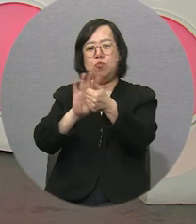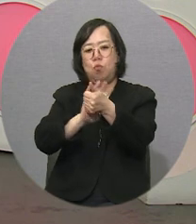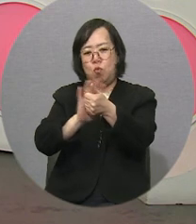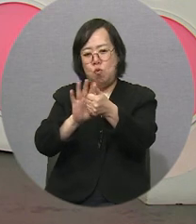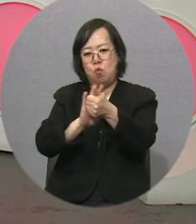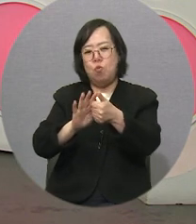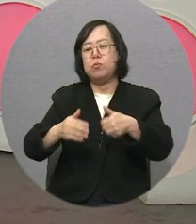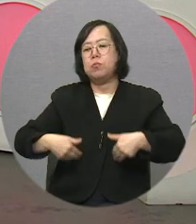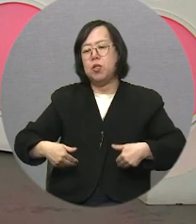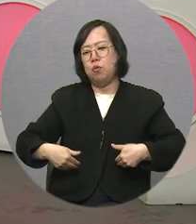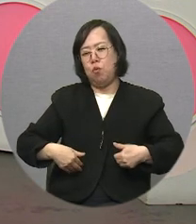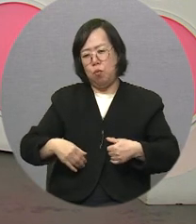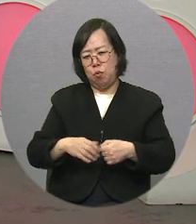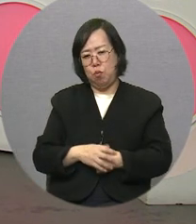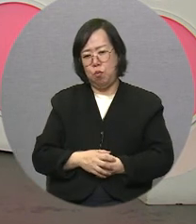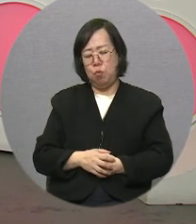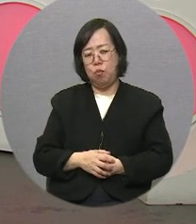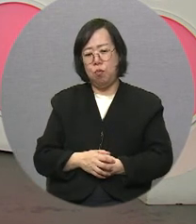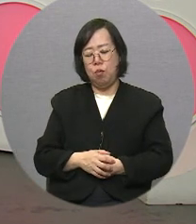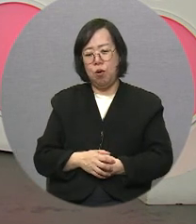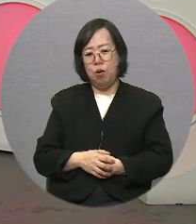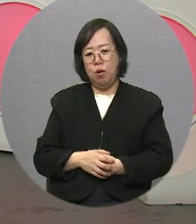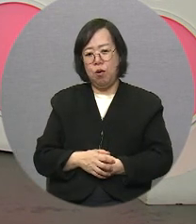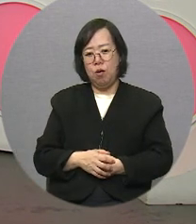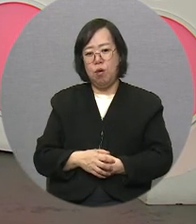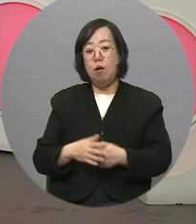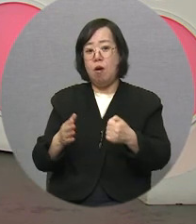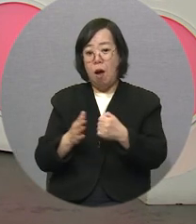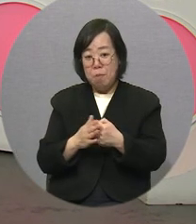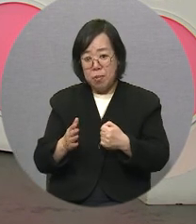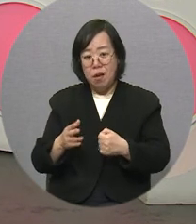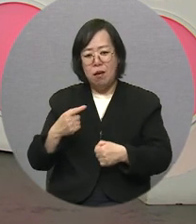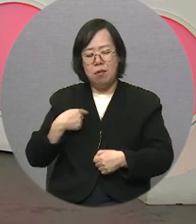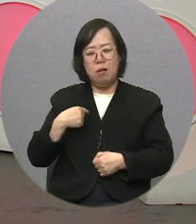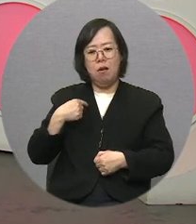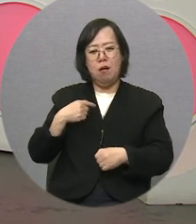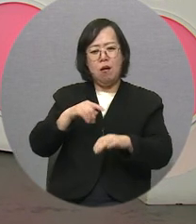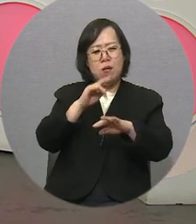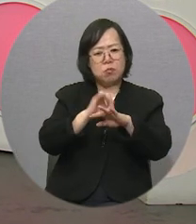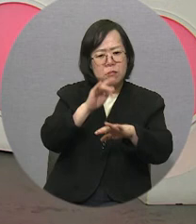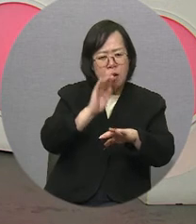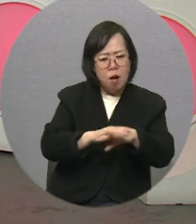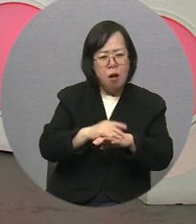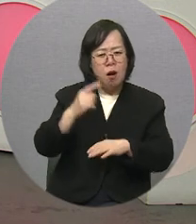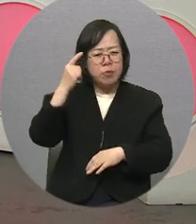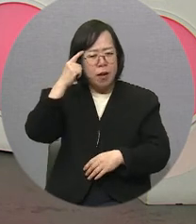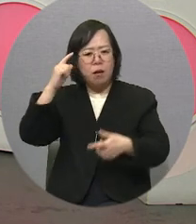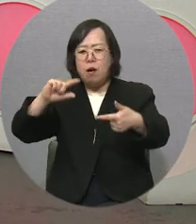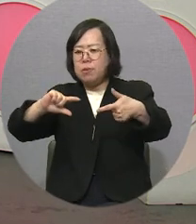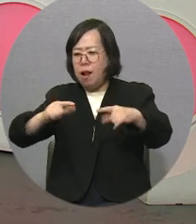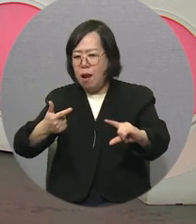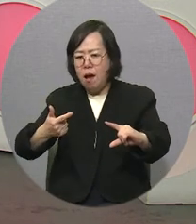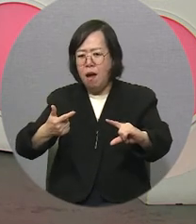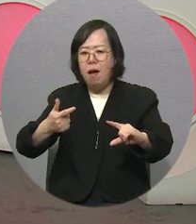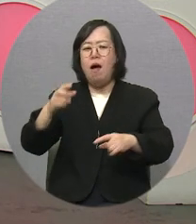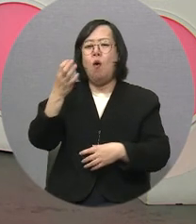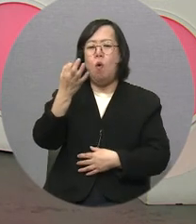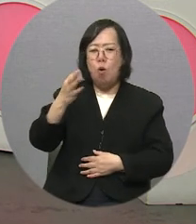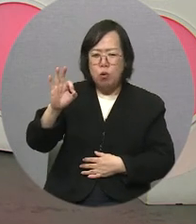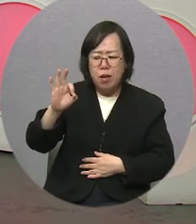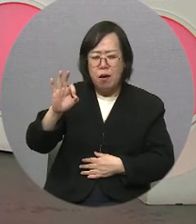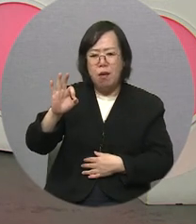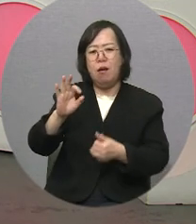라고 말씀을 드렸어요. 지금까지의 사고방식과 생활습관을 어느 정도 허물어야